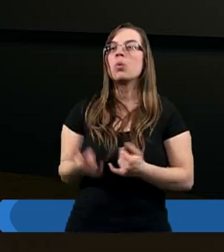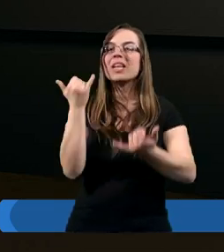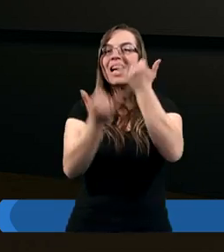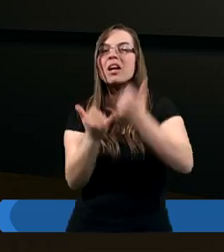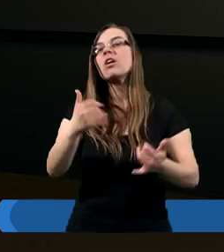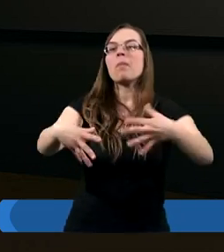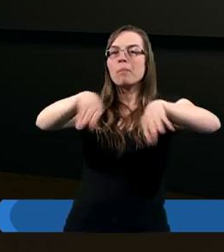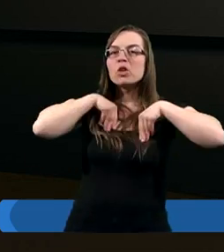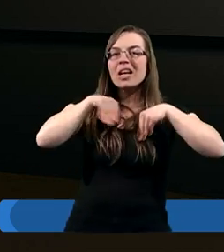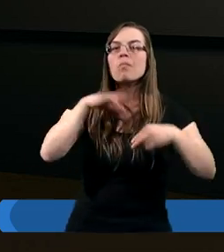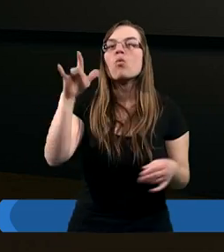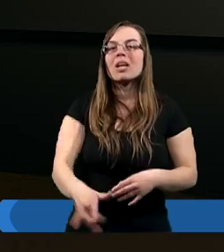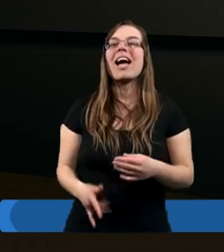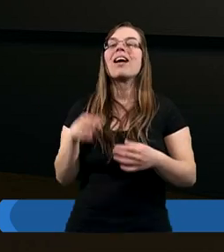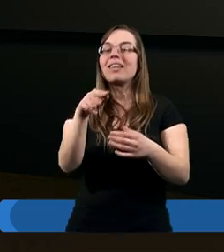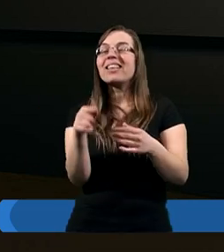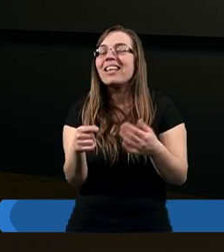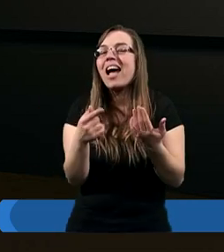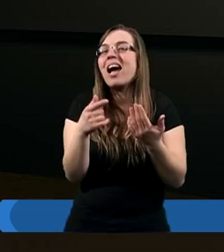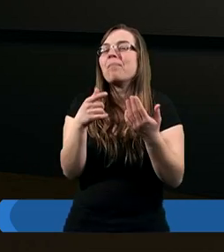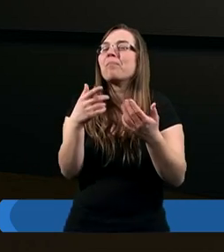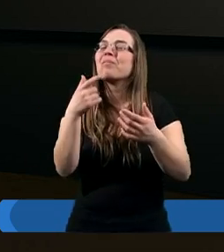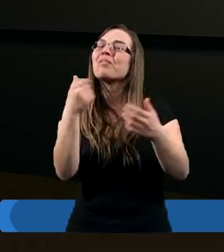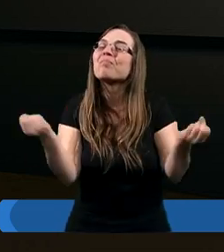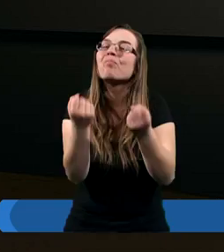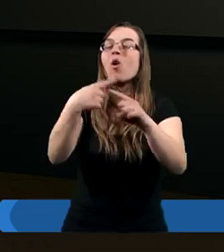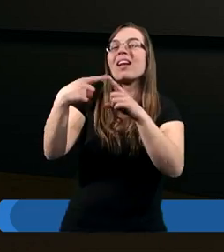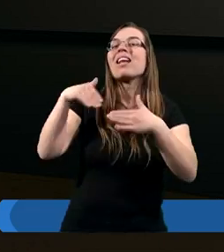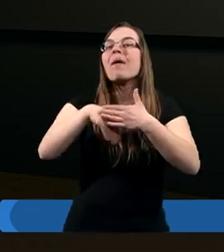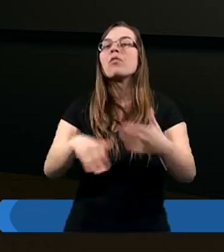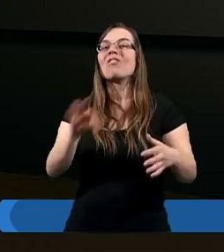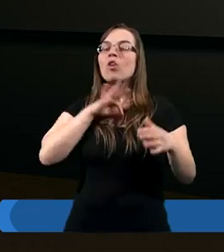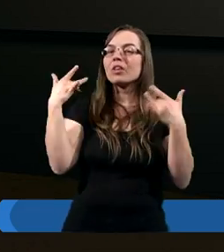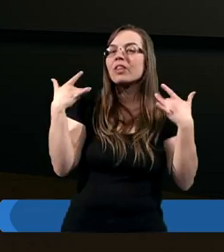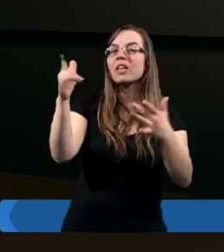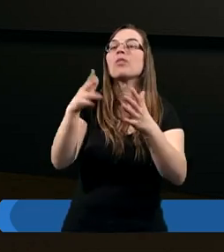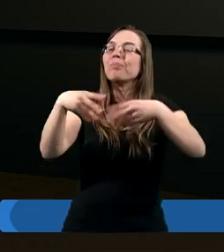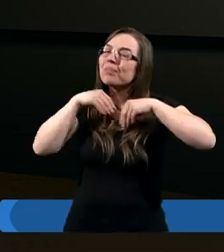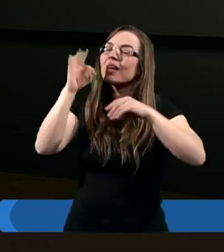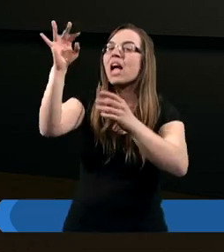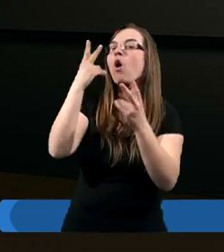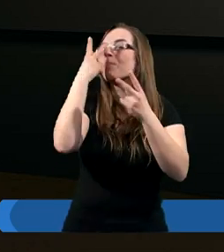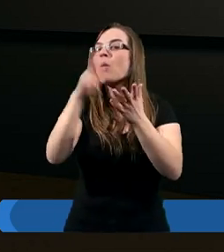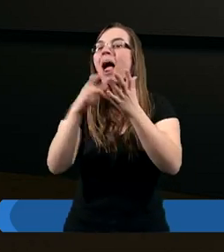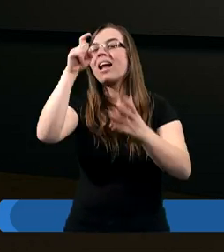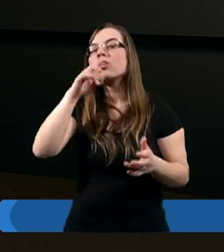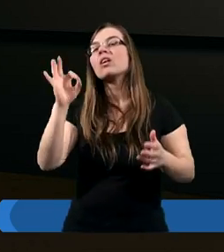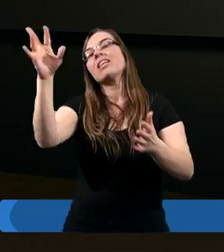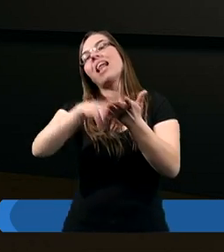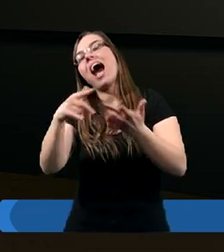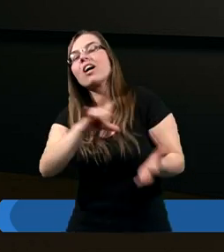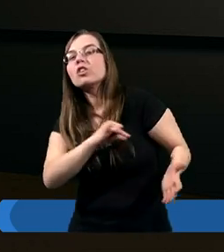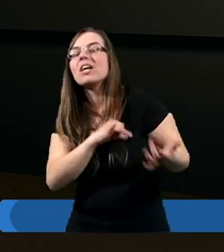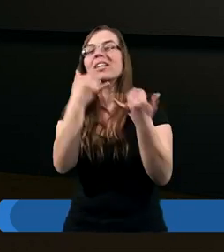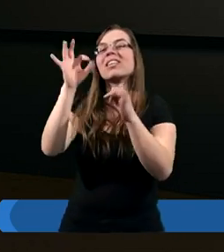jeżeli przyjmujemy to panowanie Chrystusa w naszym życiu. Jeżeli przyjmujemy to Jego spojrzenie na zło, Jego spojrzenie na